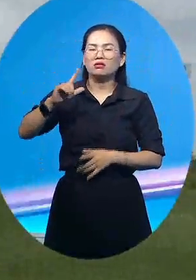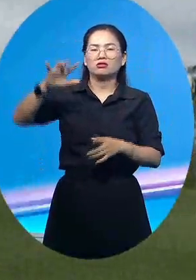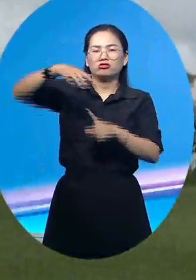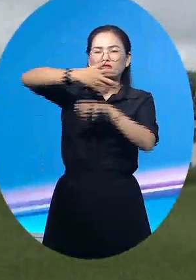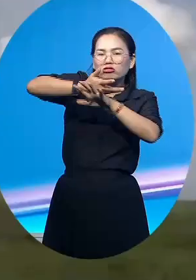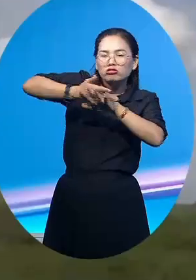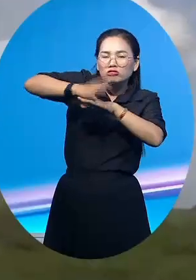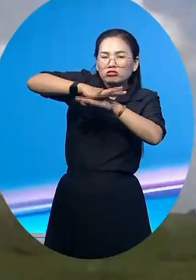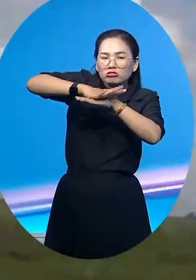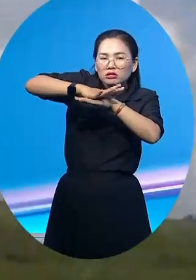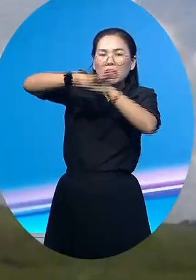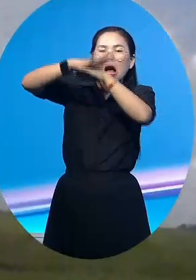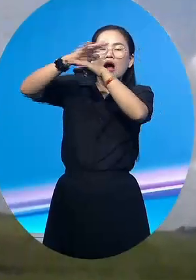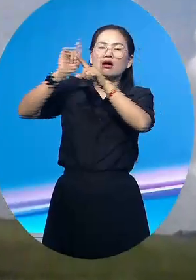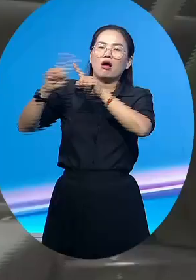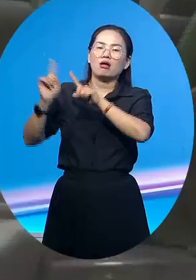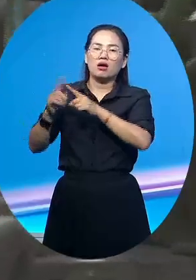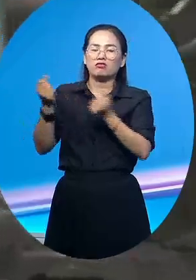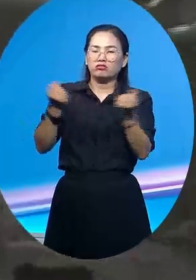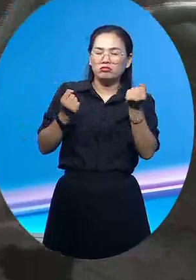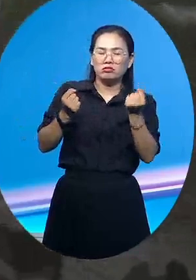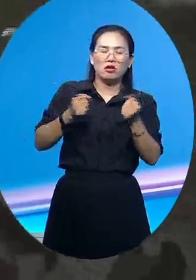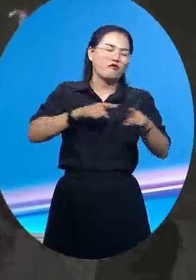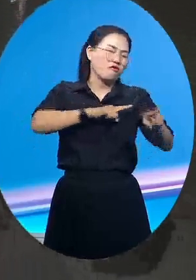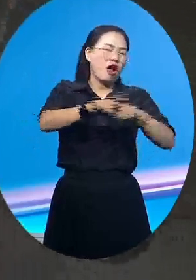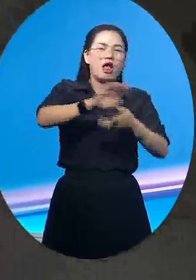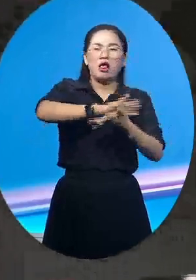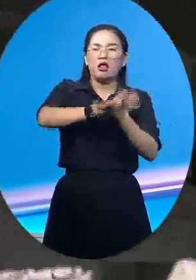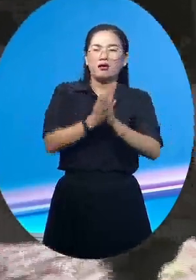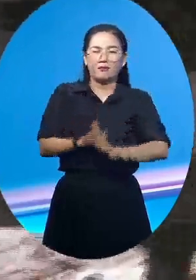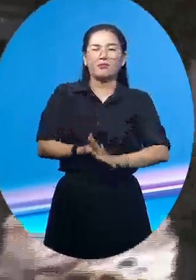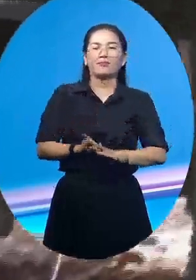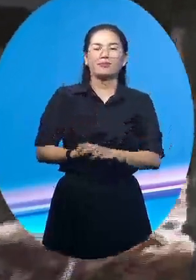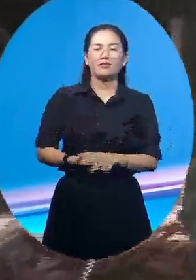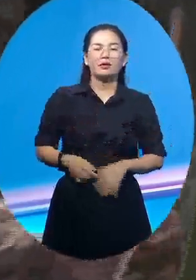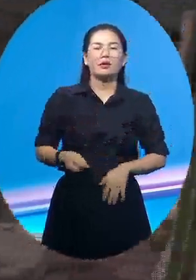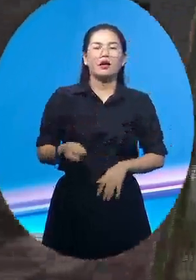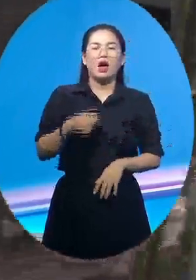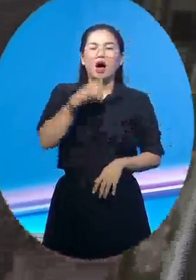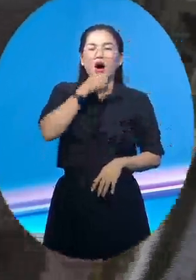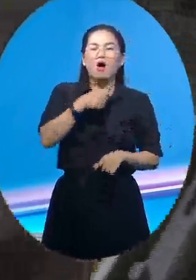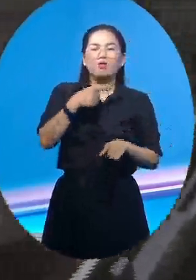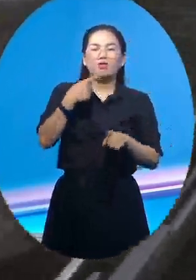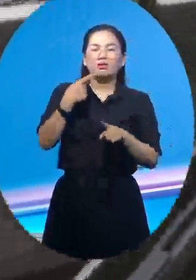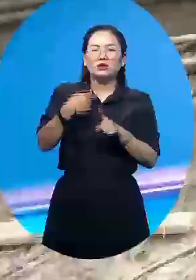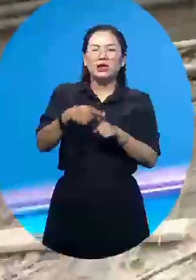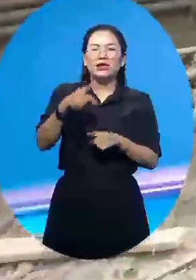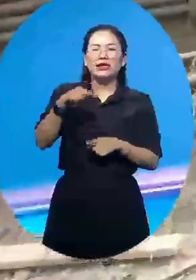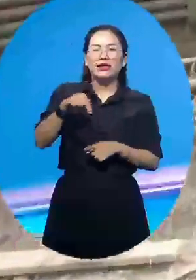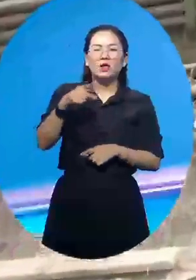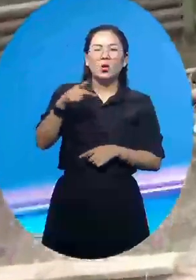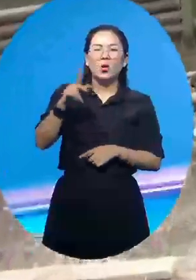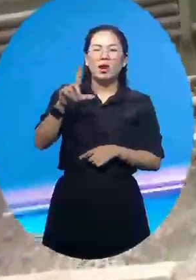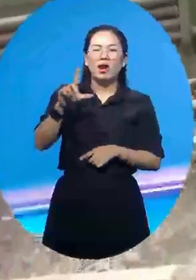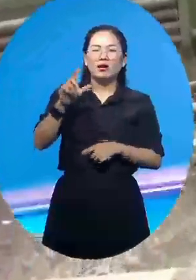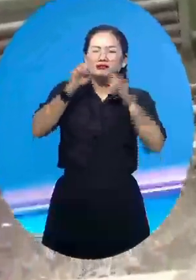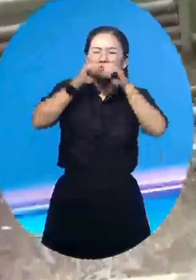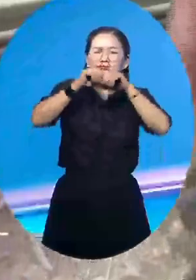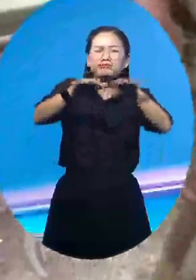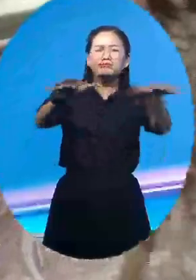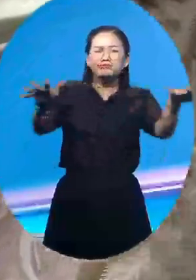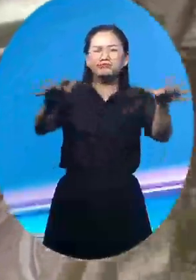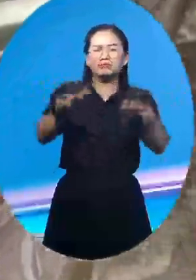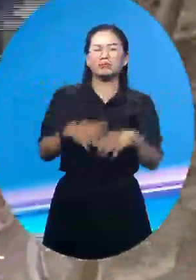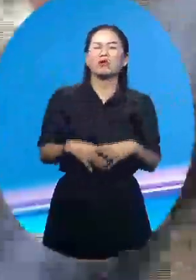thăng và 264 máy bay không người lái Thư ký hội đồng an ninh quốc gia Nga nicolife cho biết trong thời gian cuộc phản công